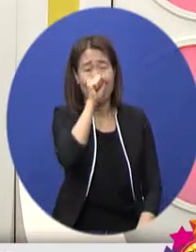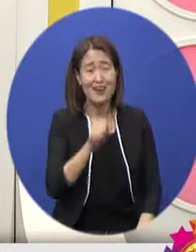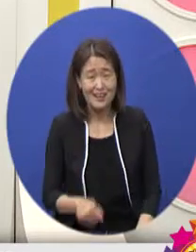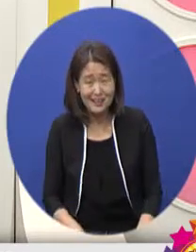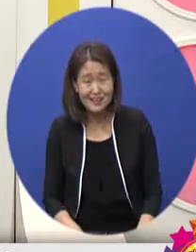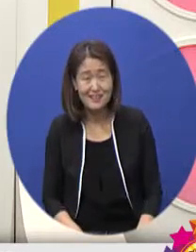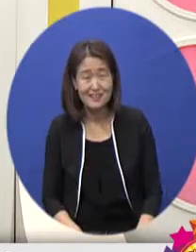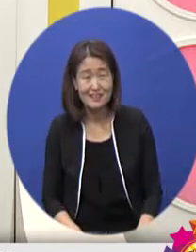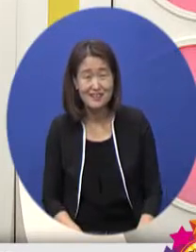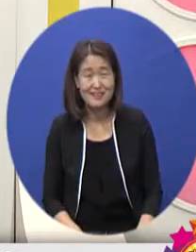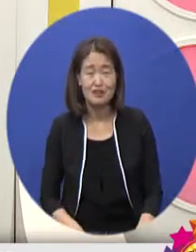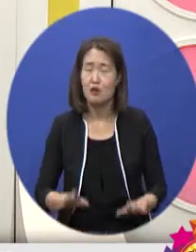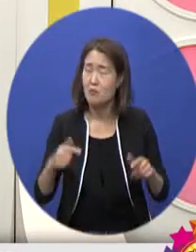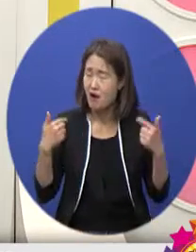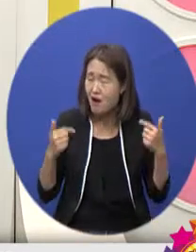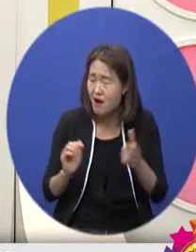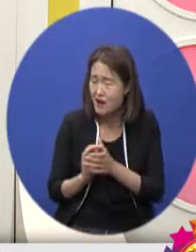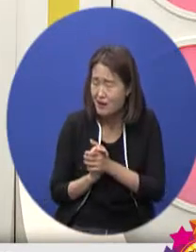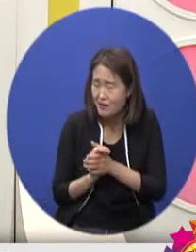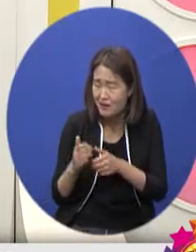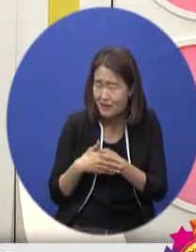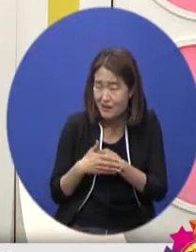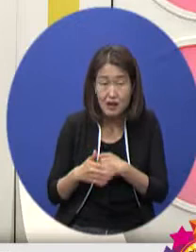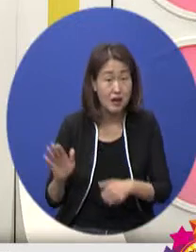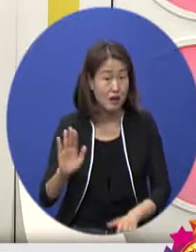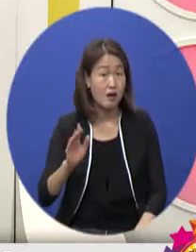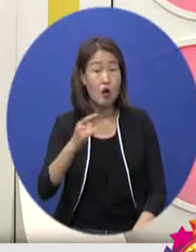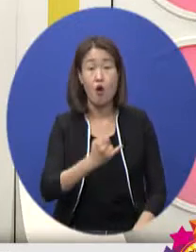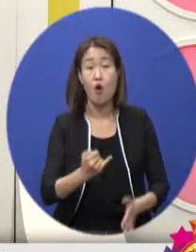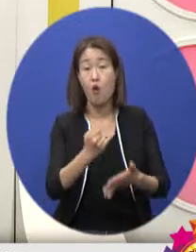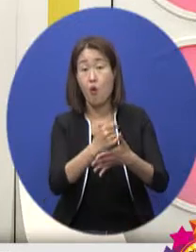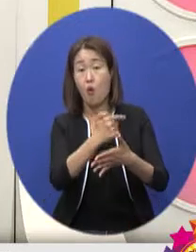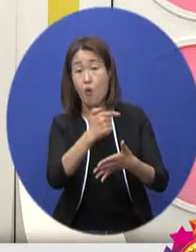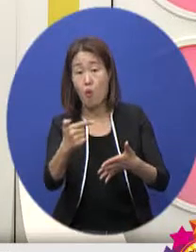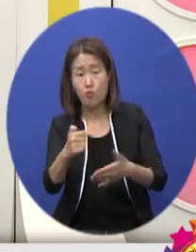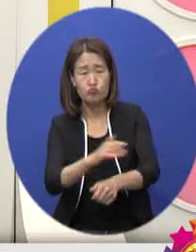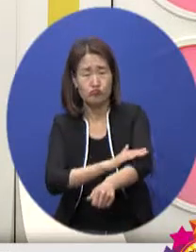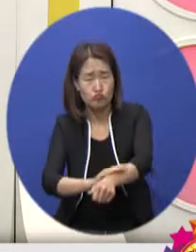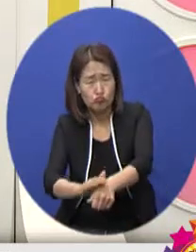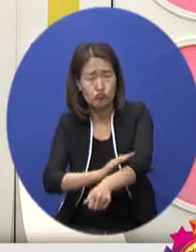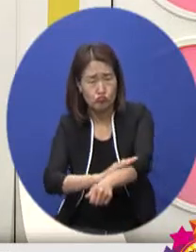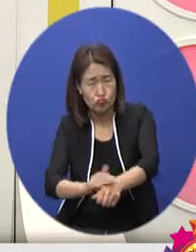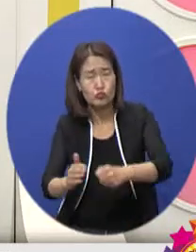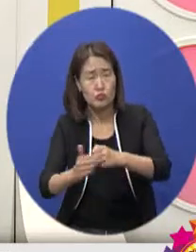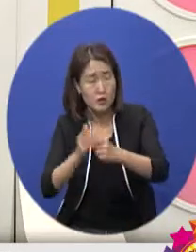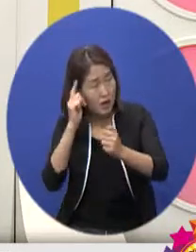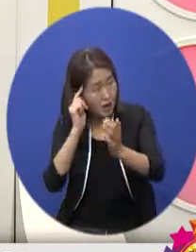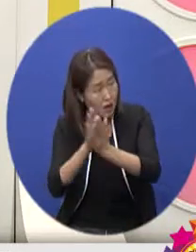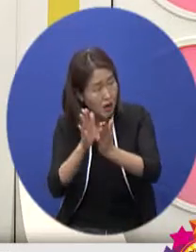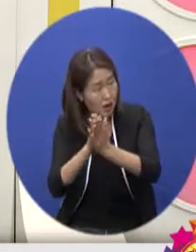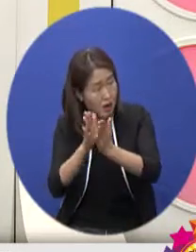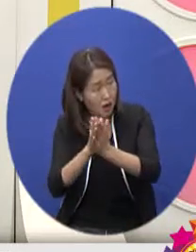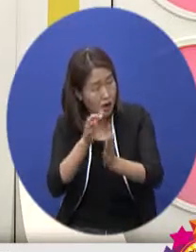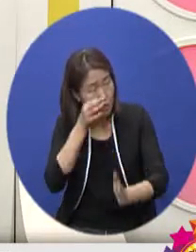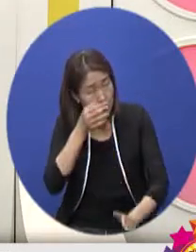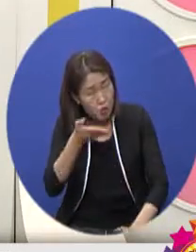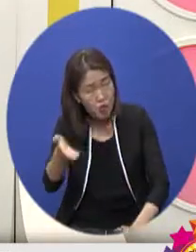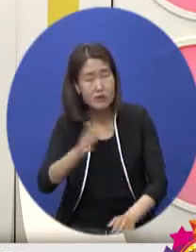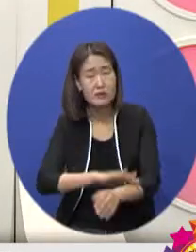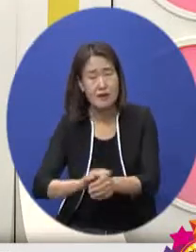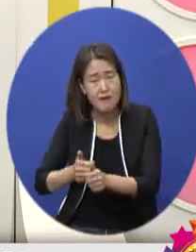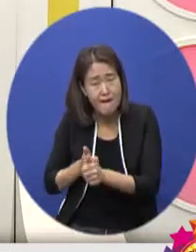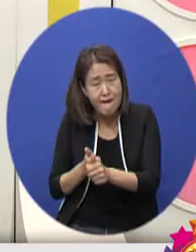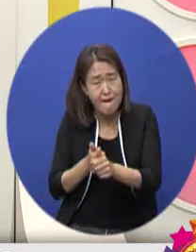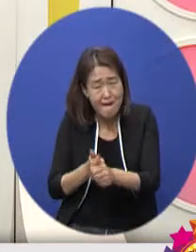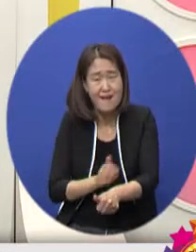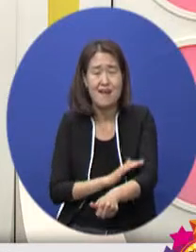이렇게 뭐든지 또 협조해주고 언니 또 누나가 이렇게 잘하니까 알아서 맞아요. 솔선수범을 보이고 네. 이러니까 잘 따라가는